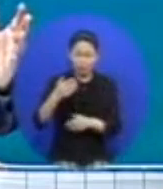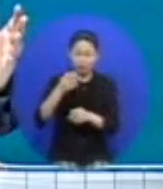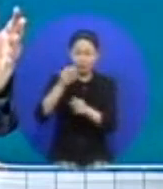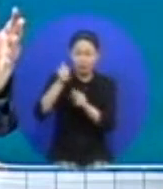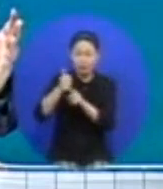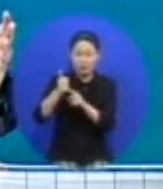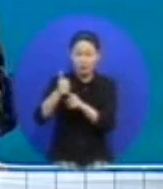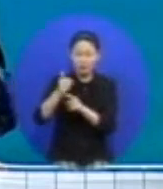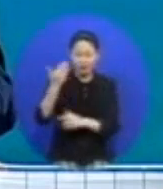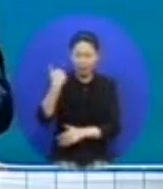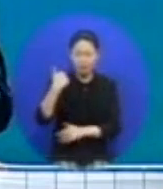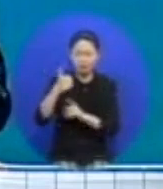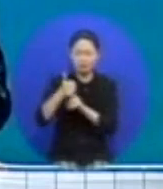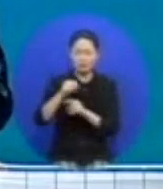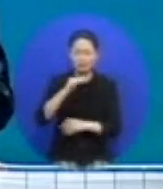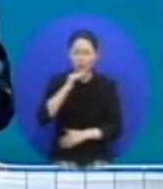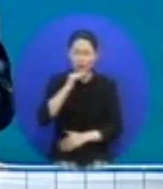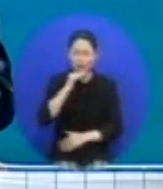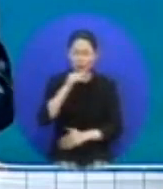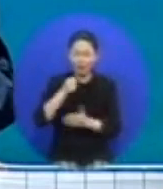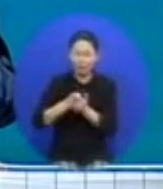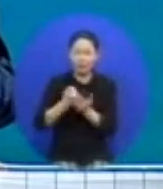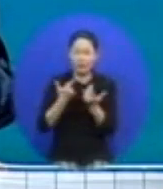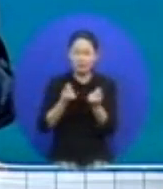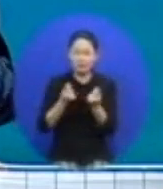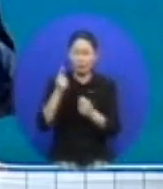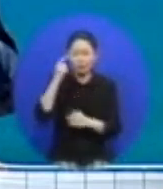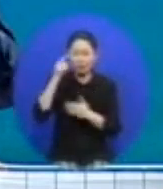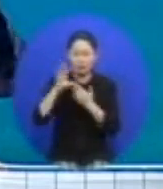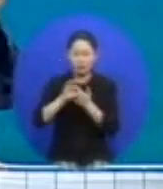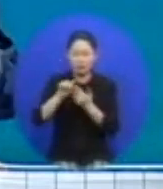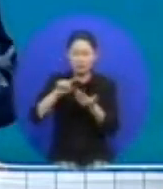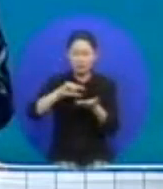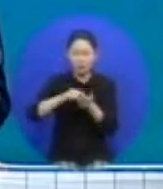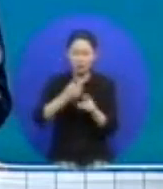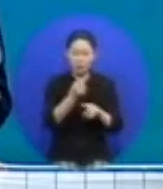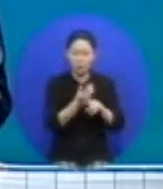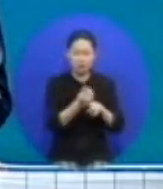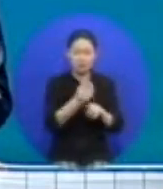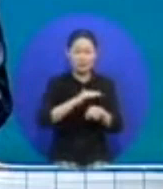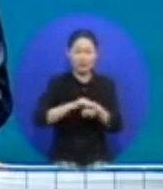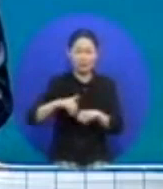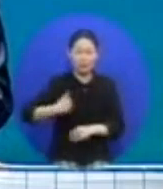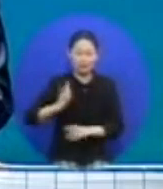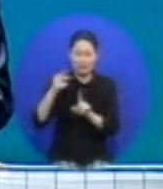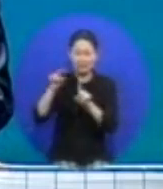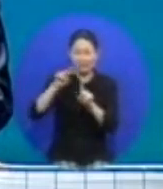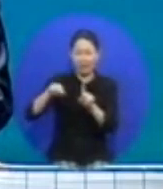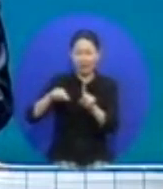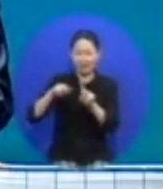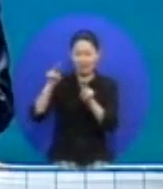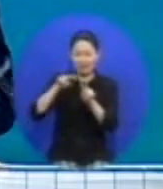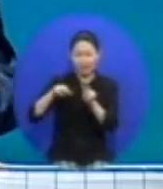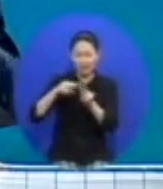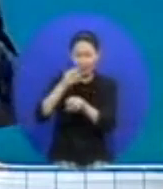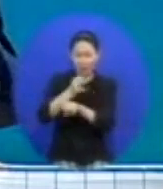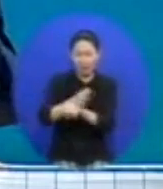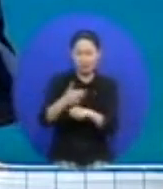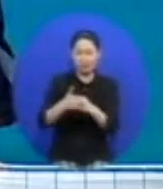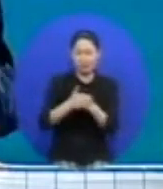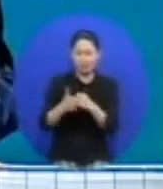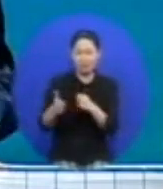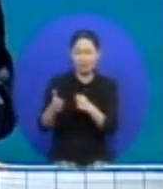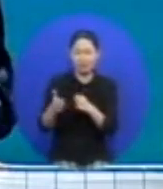보아가 있는줄 모르고 그것을 그저 2 이 달러에 팔아 버렸으니 말입니다 대단한